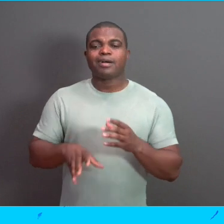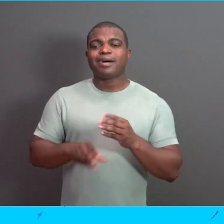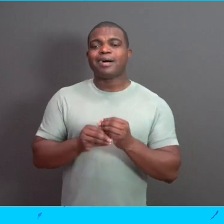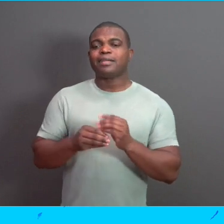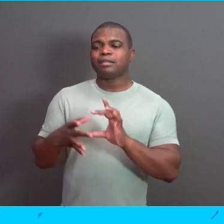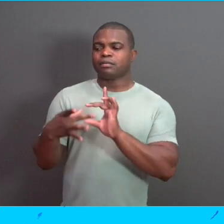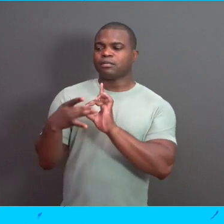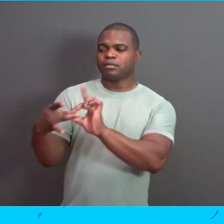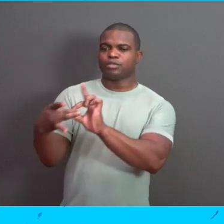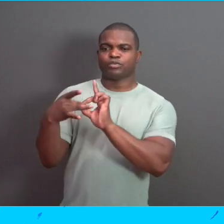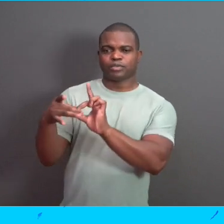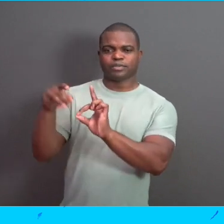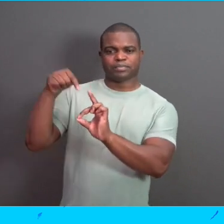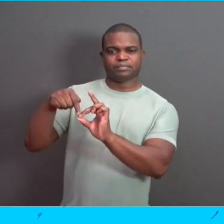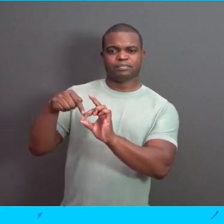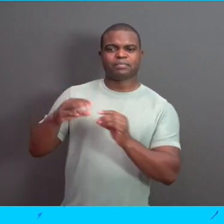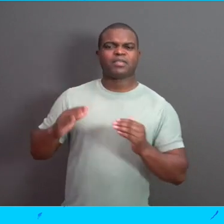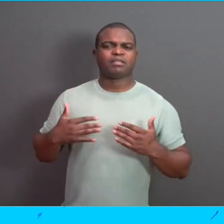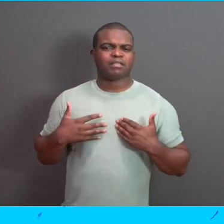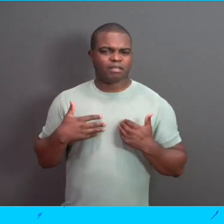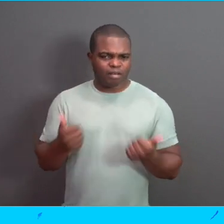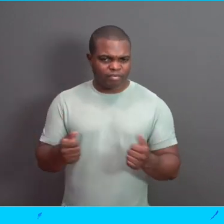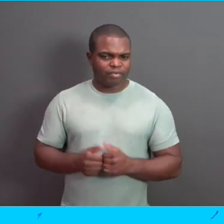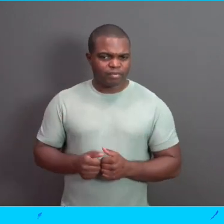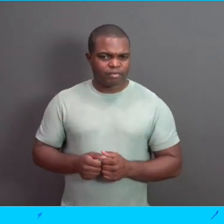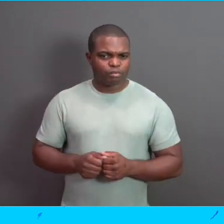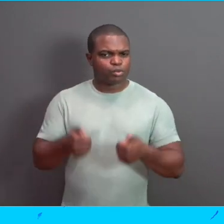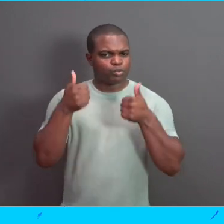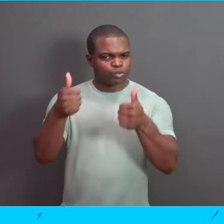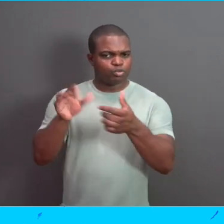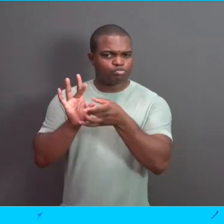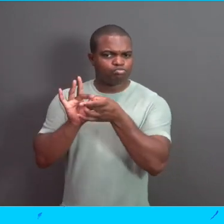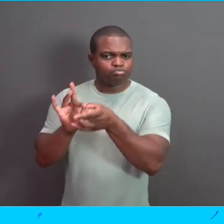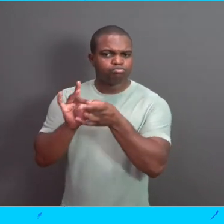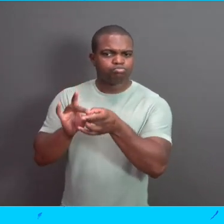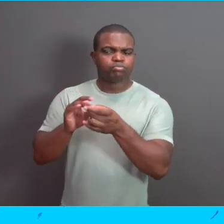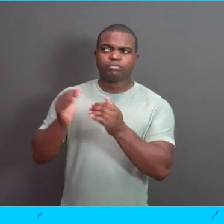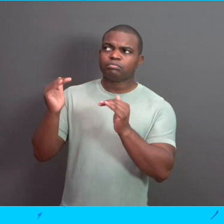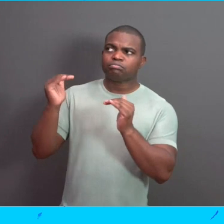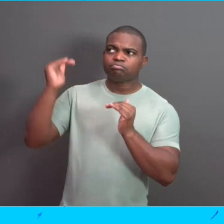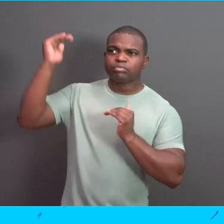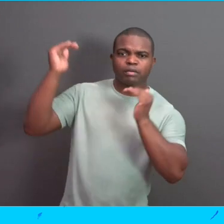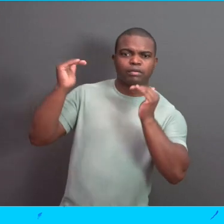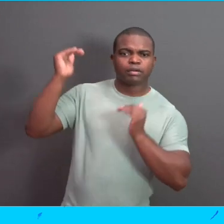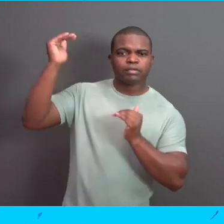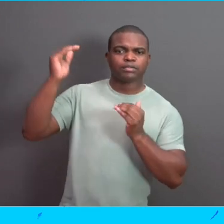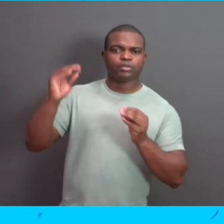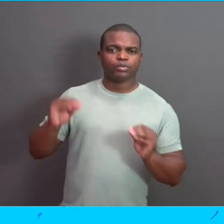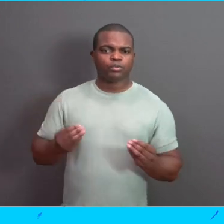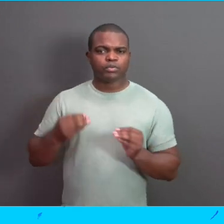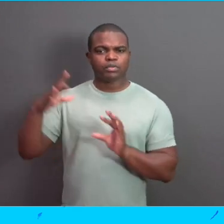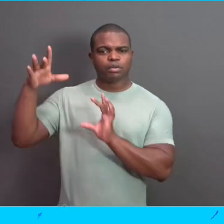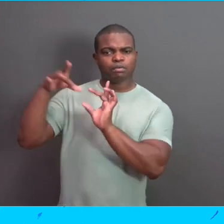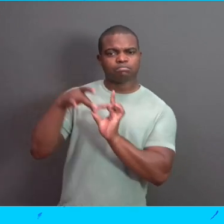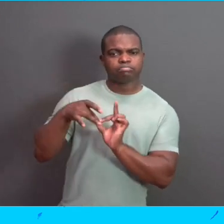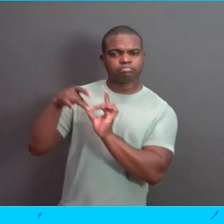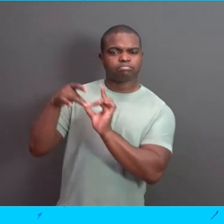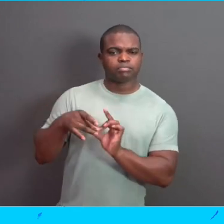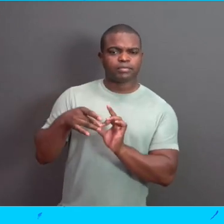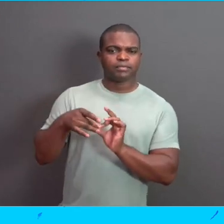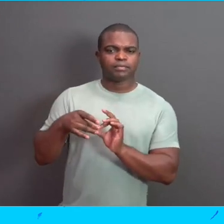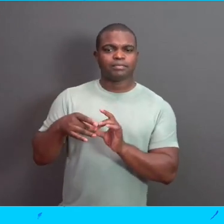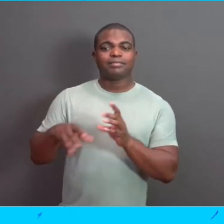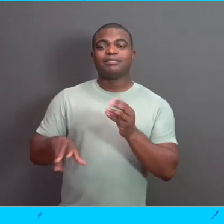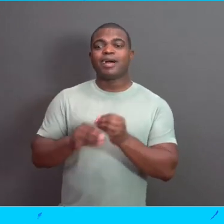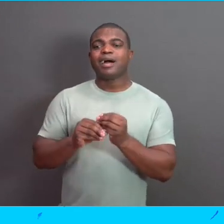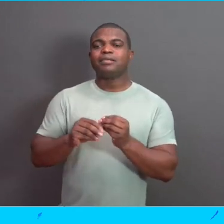ça peut être aussi un soutien économique pendant la transition de l'école au